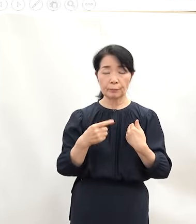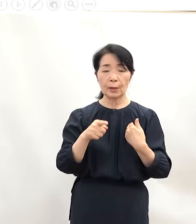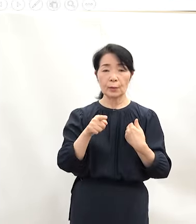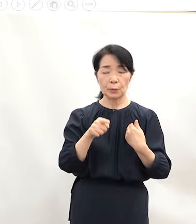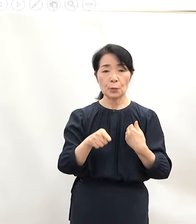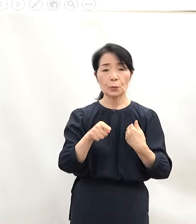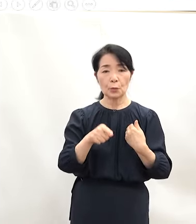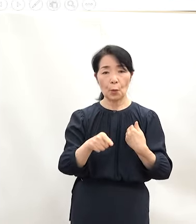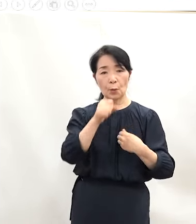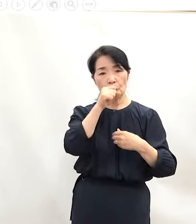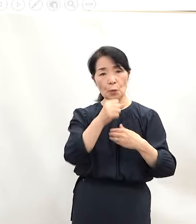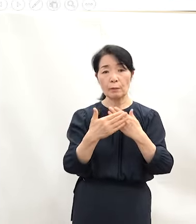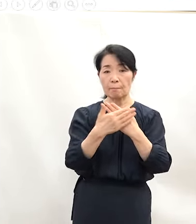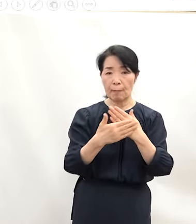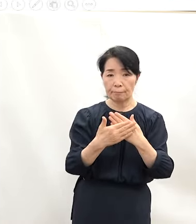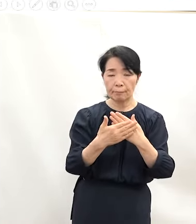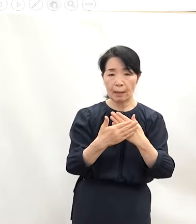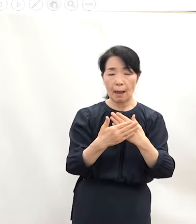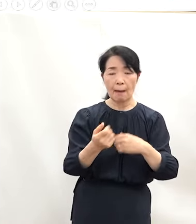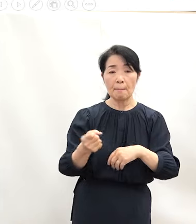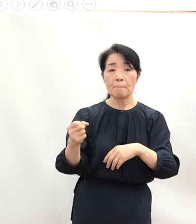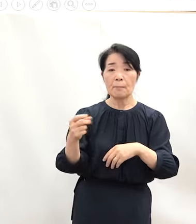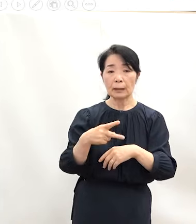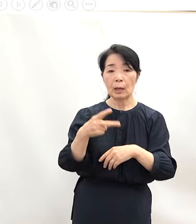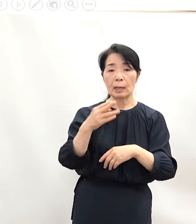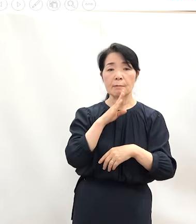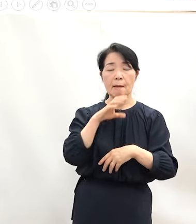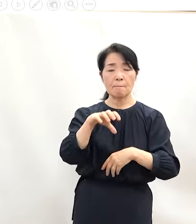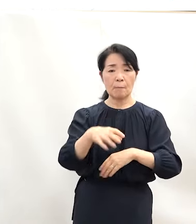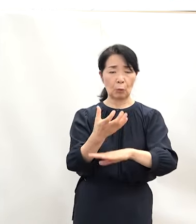とか、介護現場における定着のポイントを、